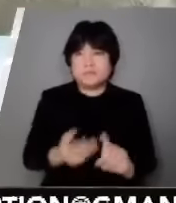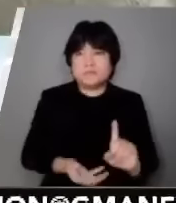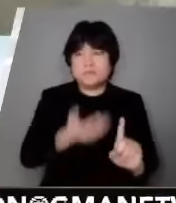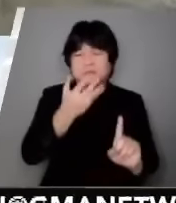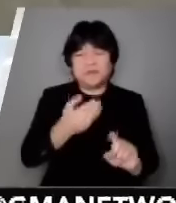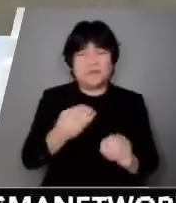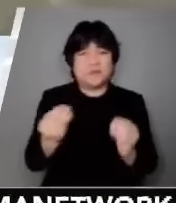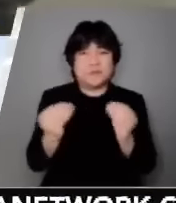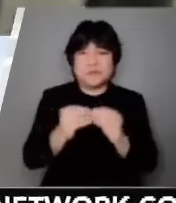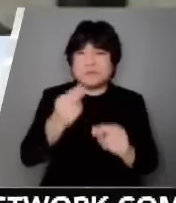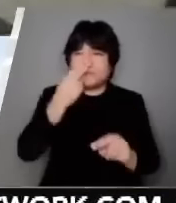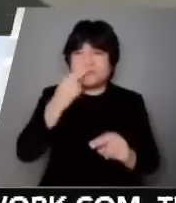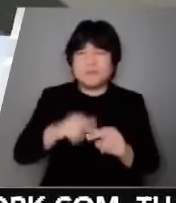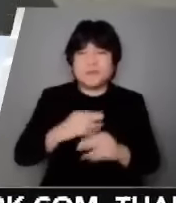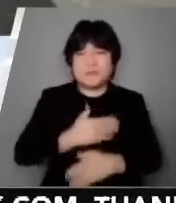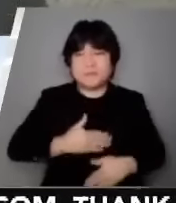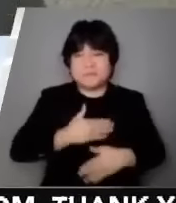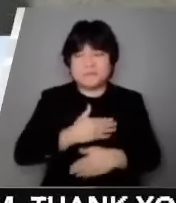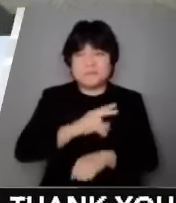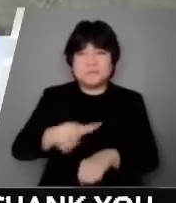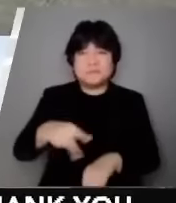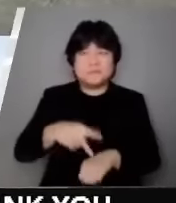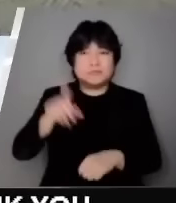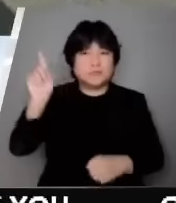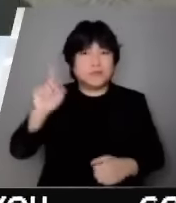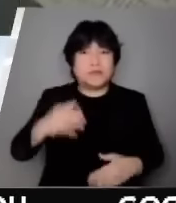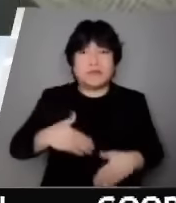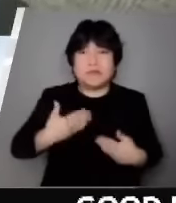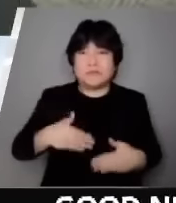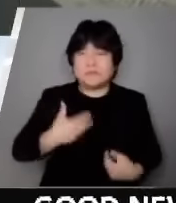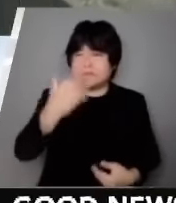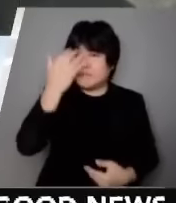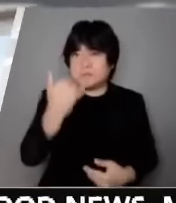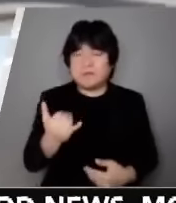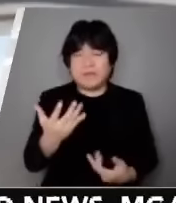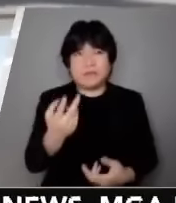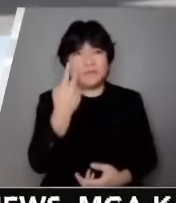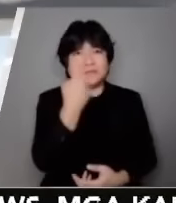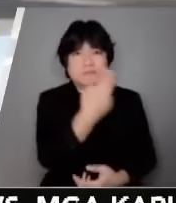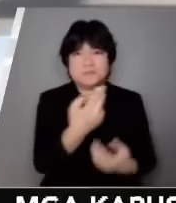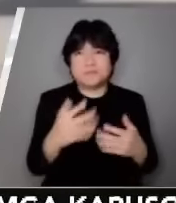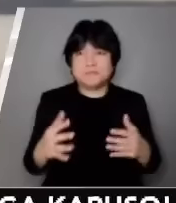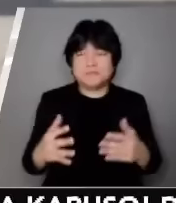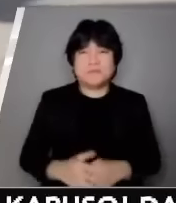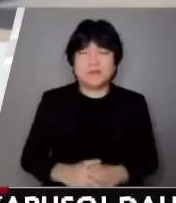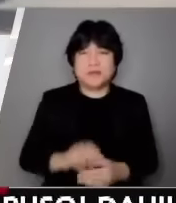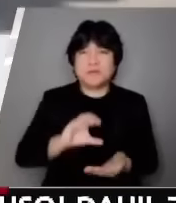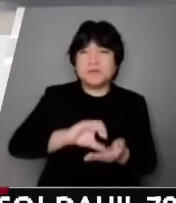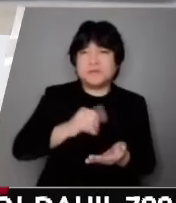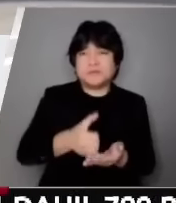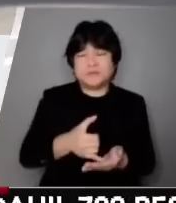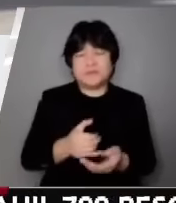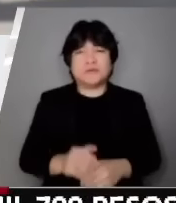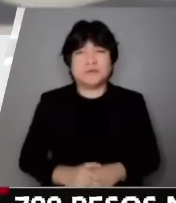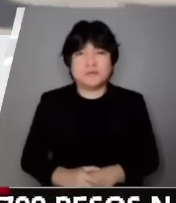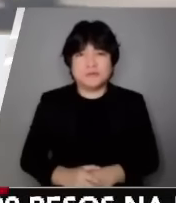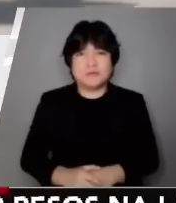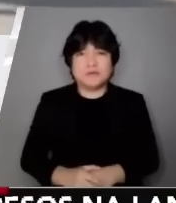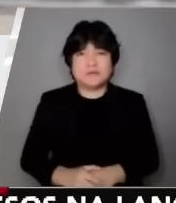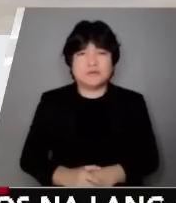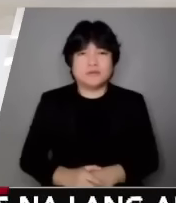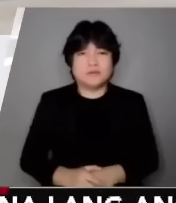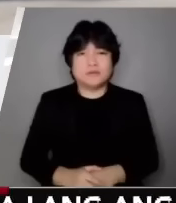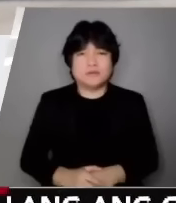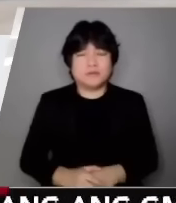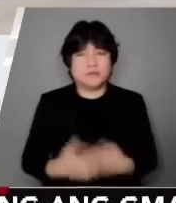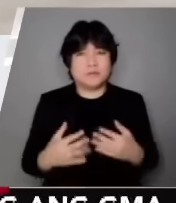Masaya din po. Bakit? Nakita namin siya at saka kay si Yolo. Sobra po akong na-inspire sa kanya sa pagte-training po